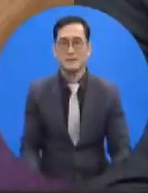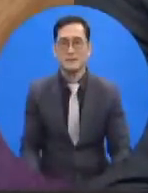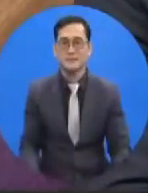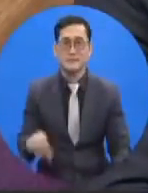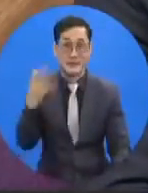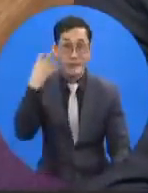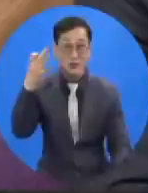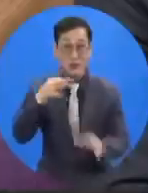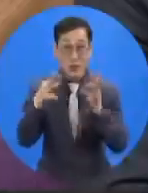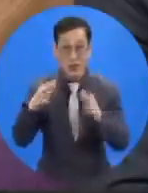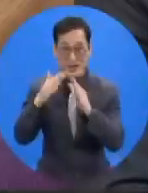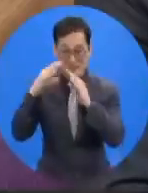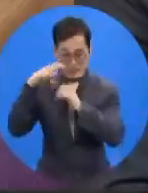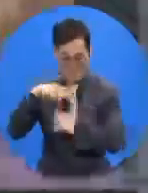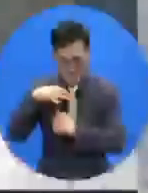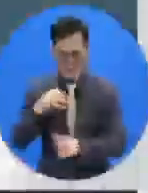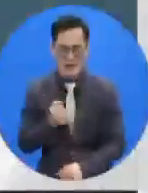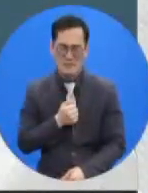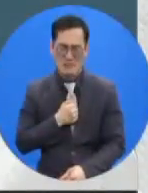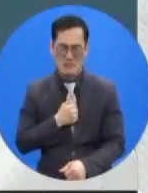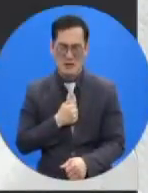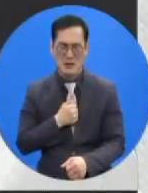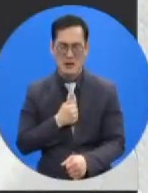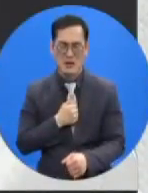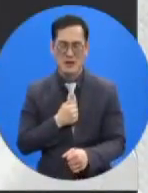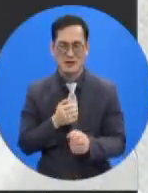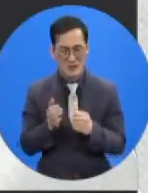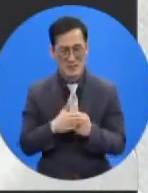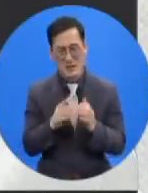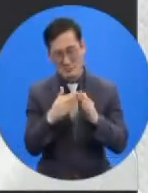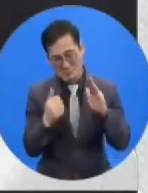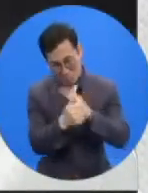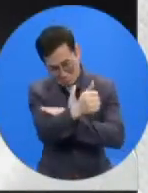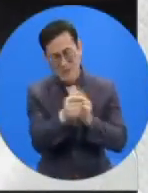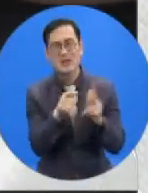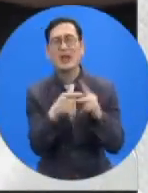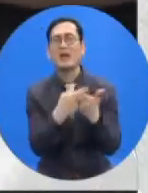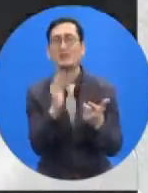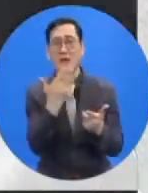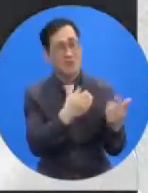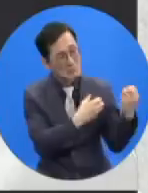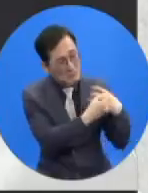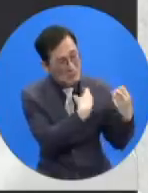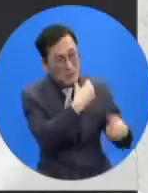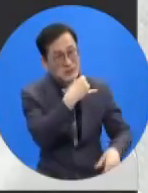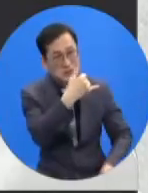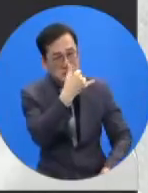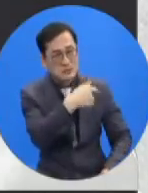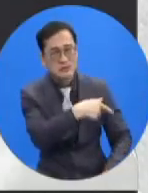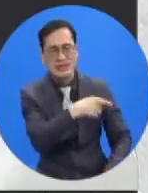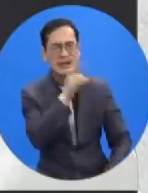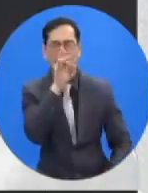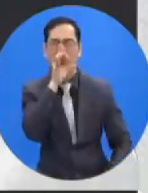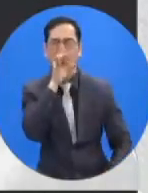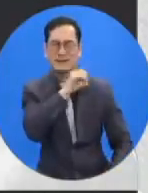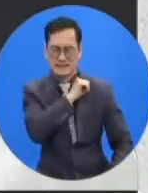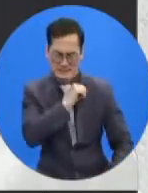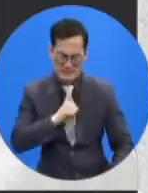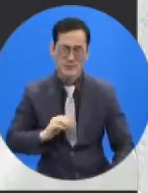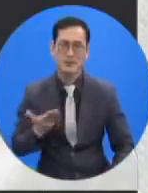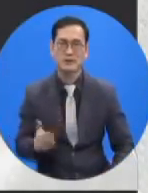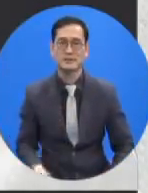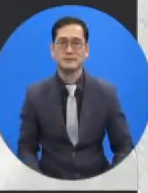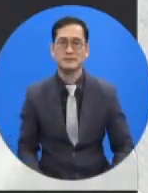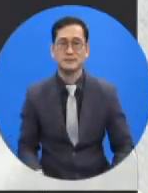너무 답답하니까 일정 부분 이해는 된다 이렇게 말씀을 하시는데 절대 나가시면 안 되고요. 예. 나중에 뭐 확진이 될